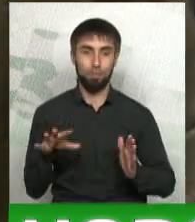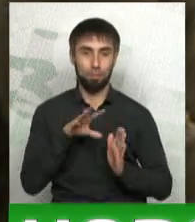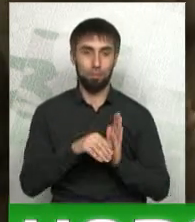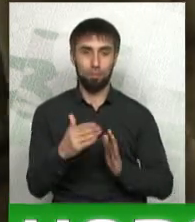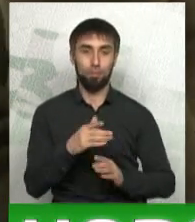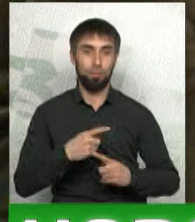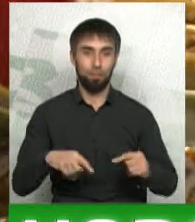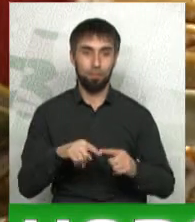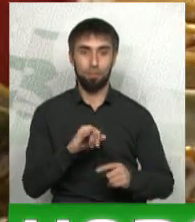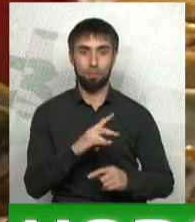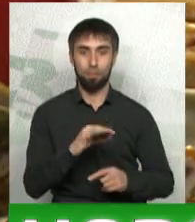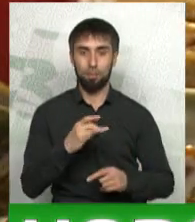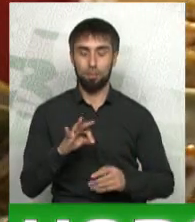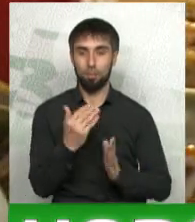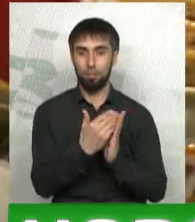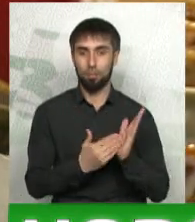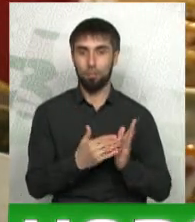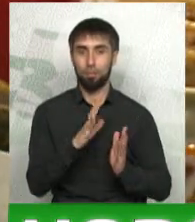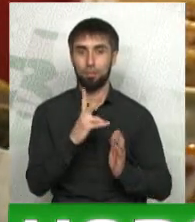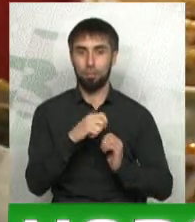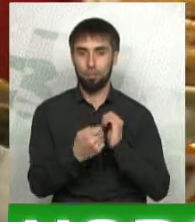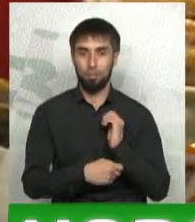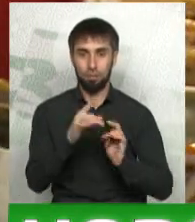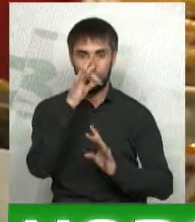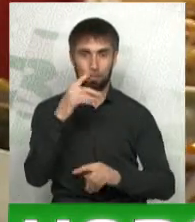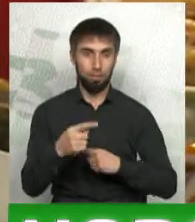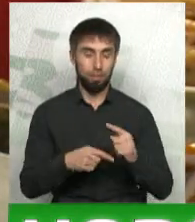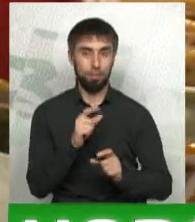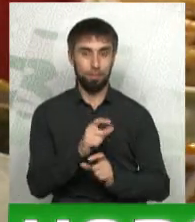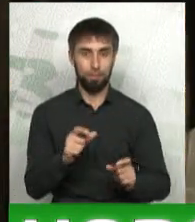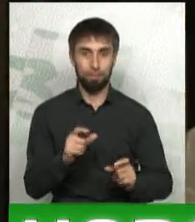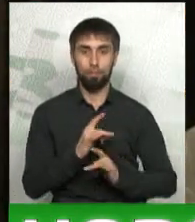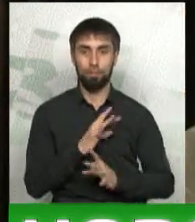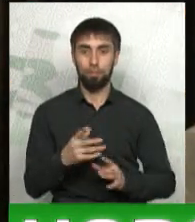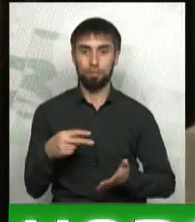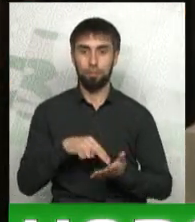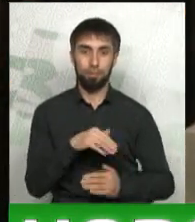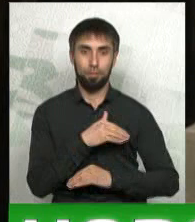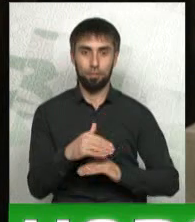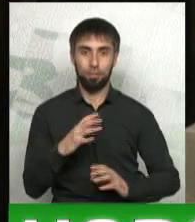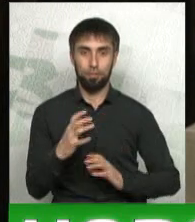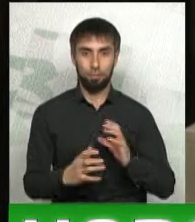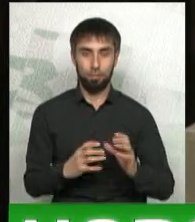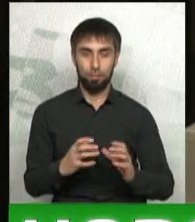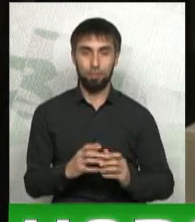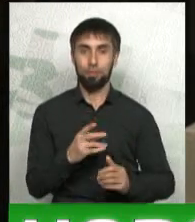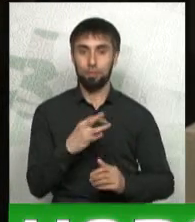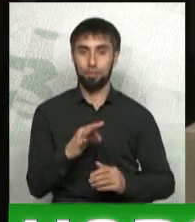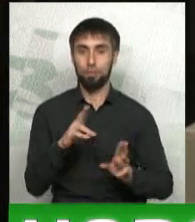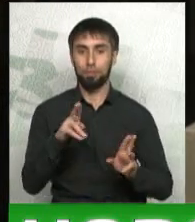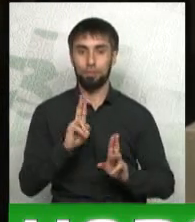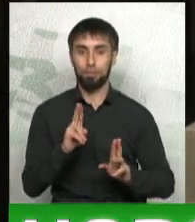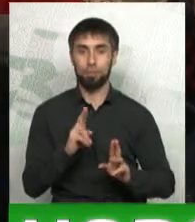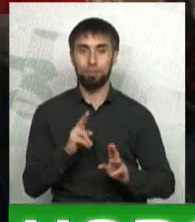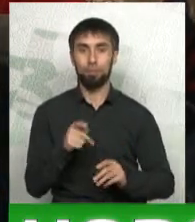его организацией ЮНЕСКО в список нематериального культурного наследия человечества, праздник стал официально международным. Однако традиции